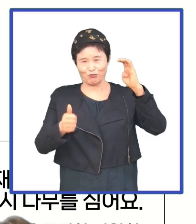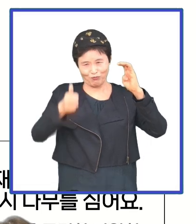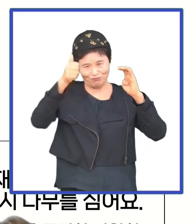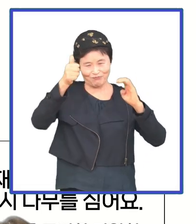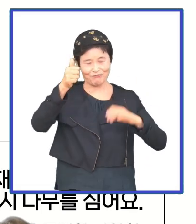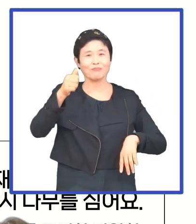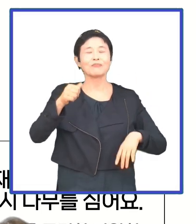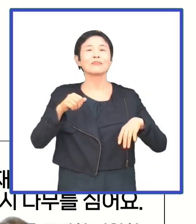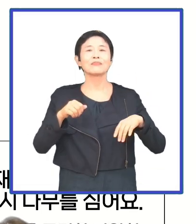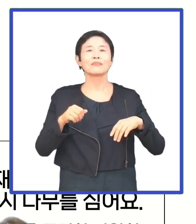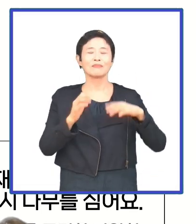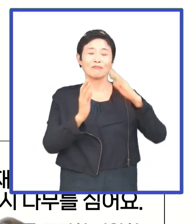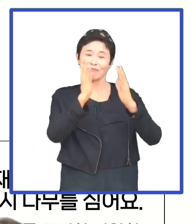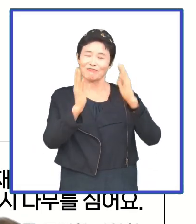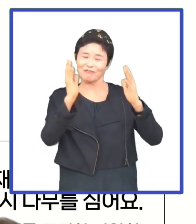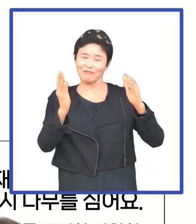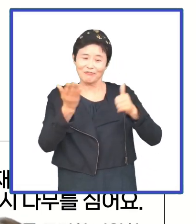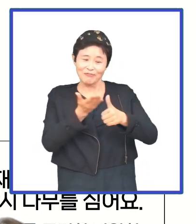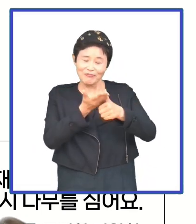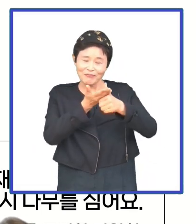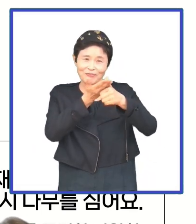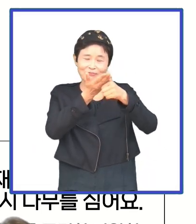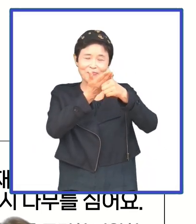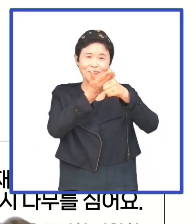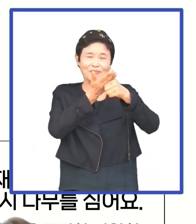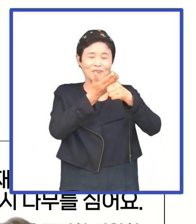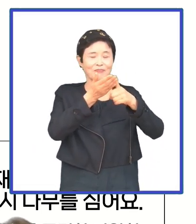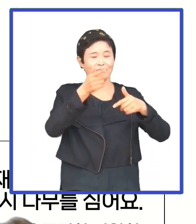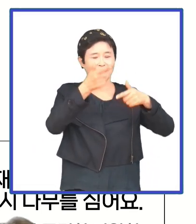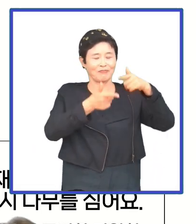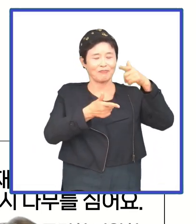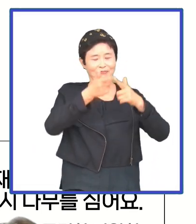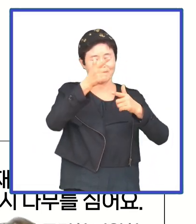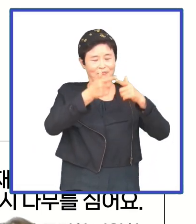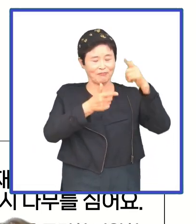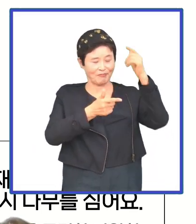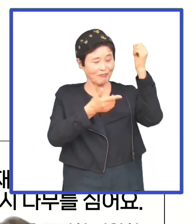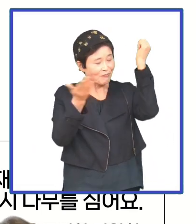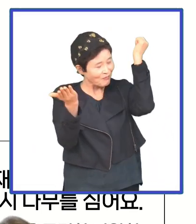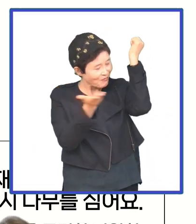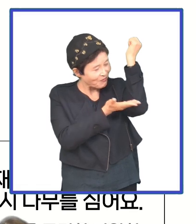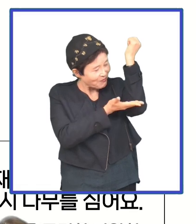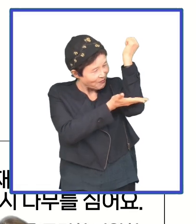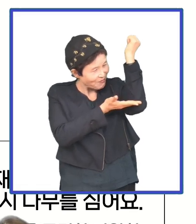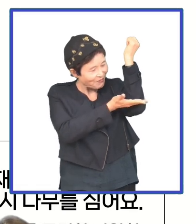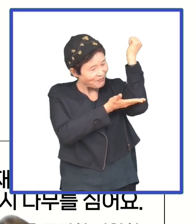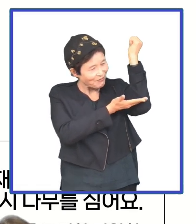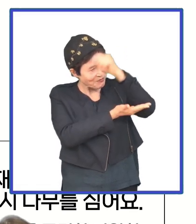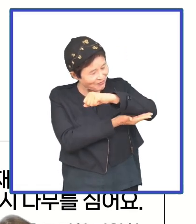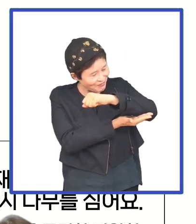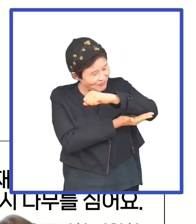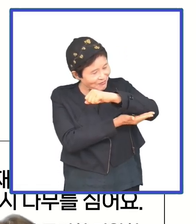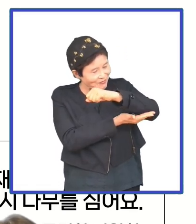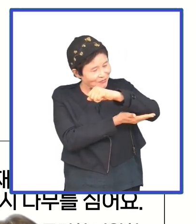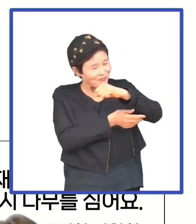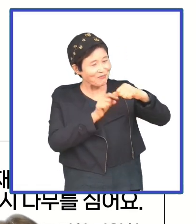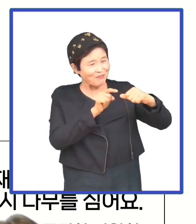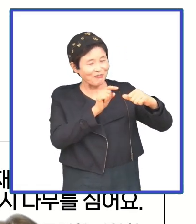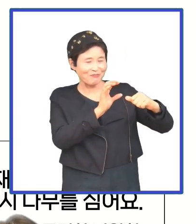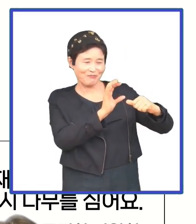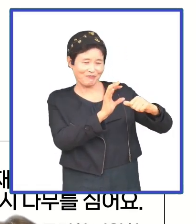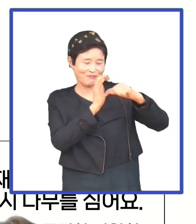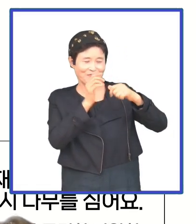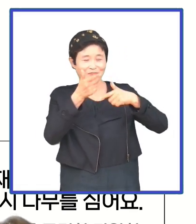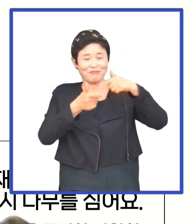합니다. 이러한 숲 가꾸기를 하다 보면 나무들이 이제 베어지는 나무들이 있는데요. 그러한 나무를